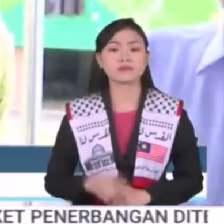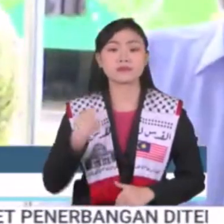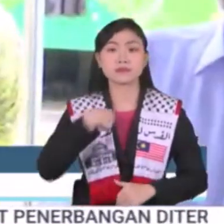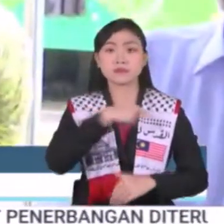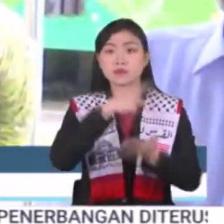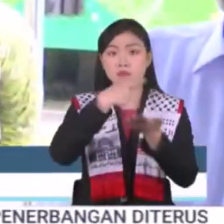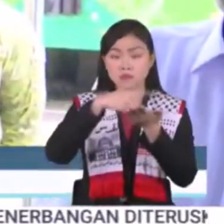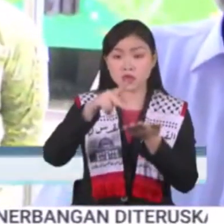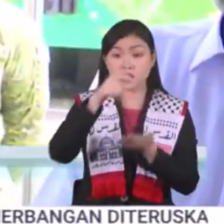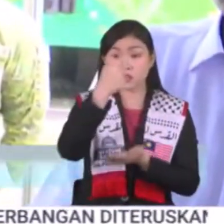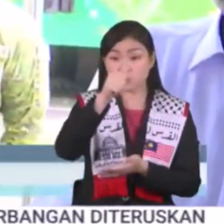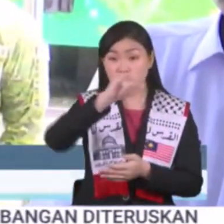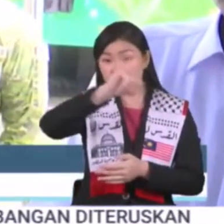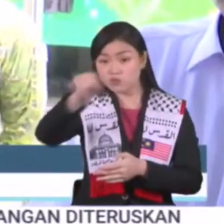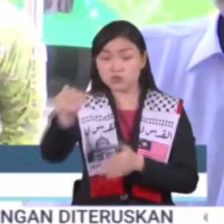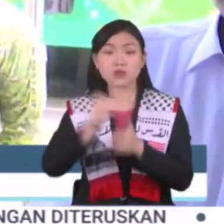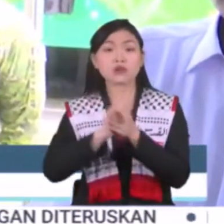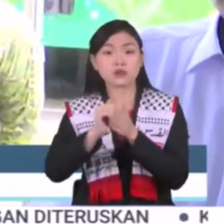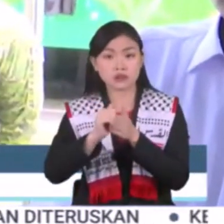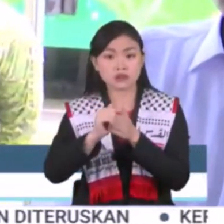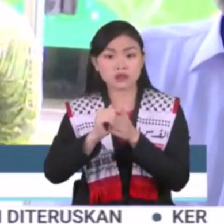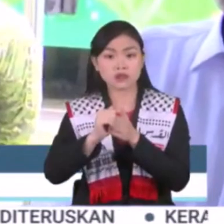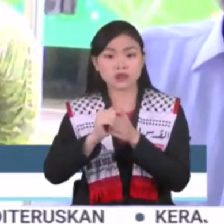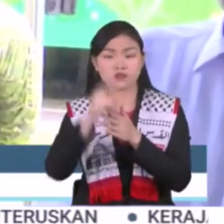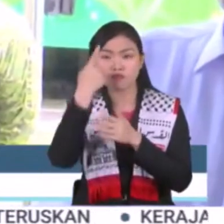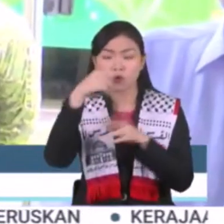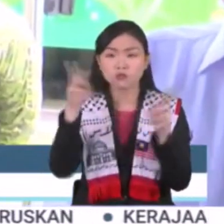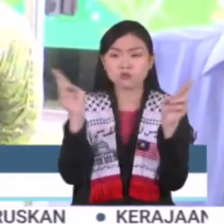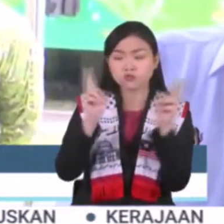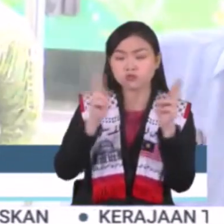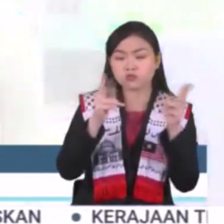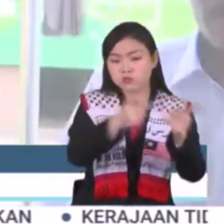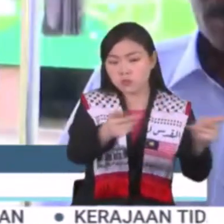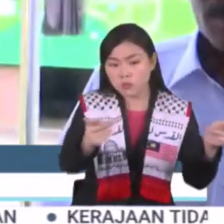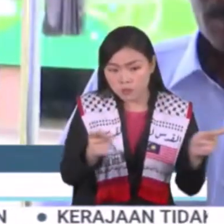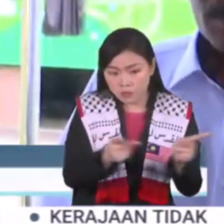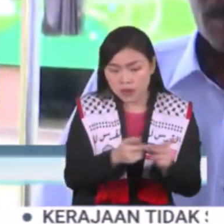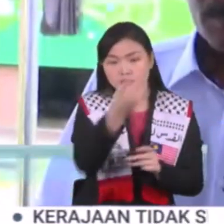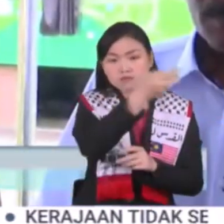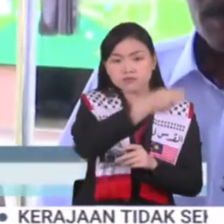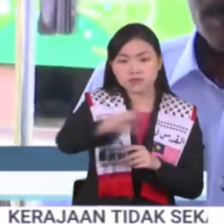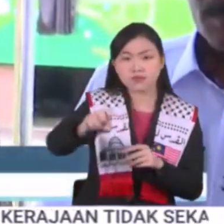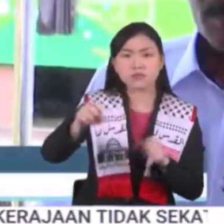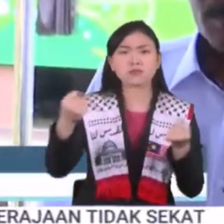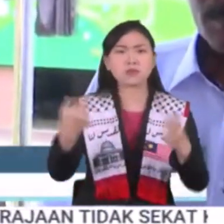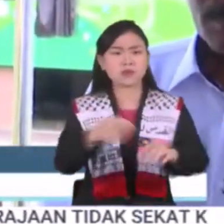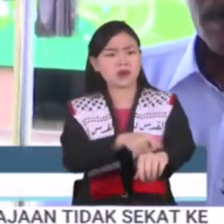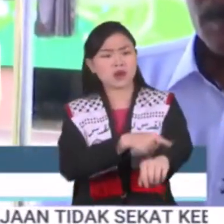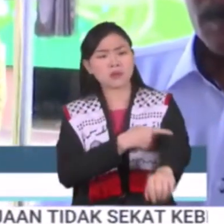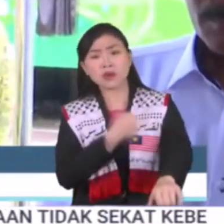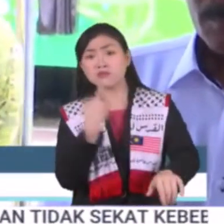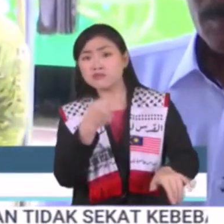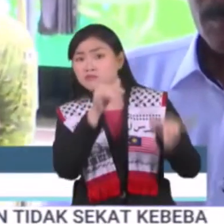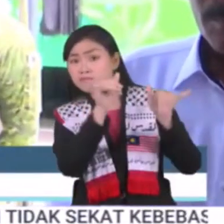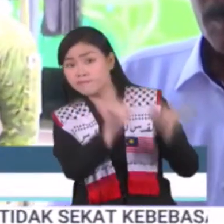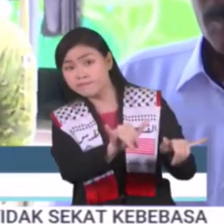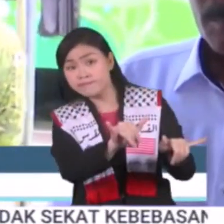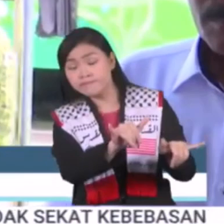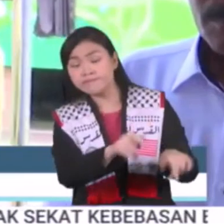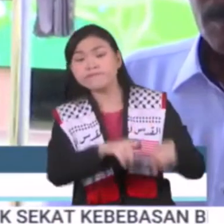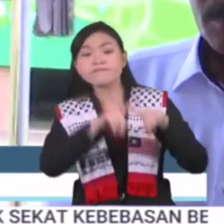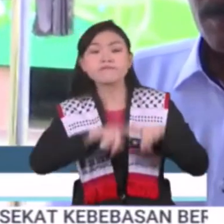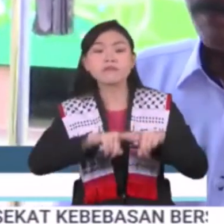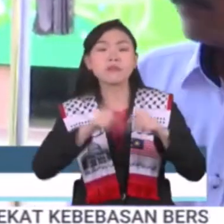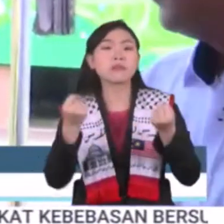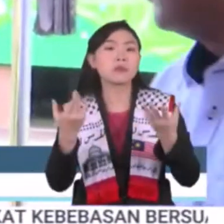Kami belanjakan RM10 juta lebih kepada persiapan premis dan logistik. Berapa lama mereka akan berada di sini? Tergantung